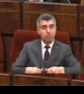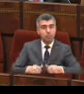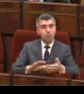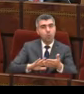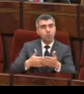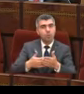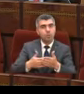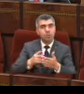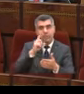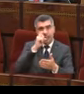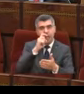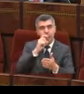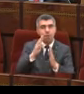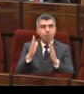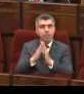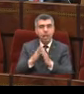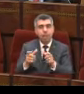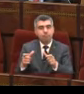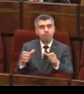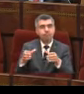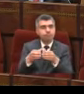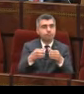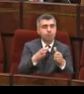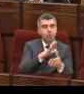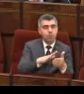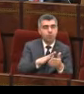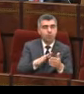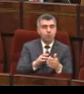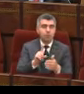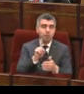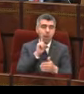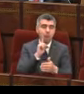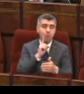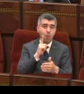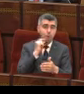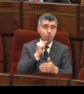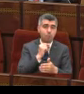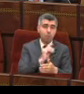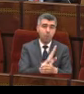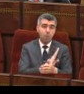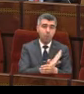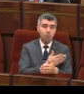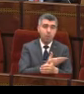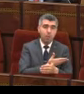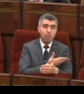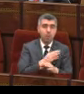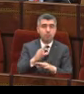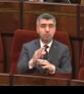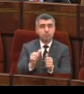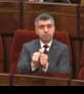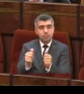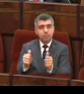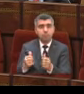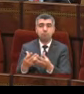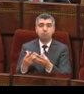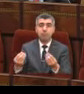مصغرة الآن. وتأزمات الوضعية ما بين الأزواج والأبناء، انظروا في المحاكم نسبة الطلاق الآن